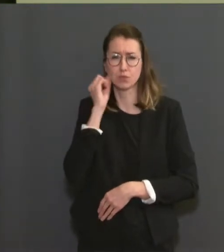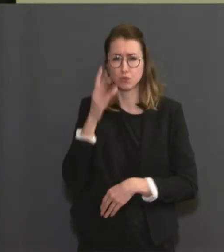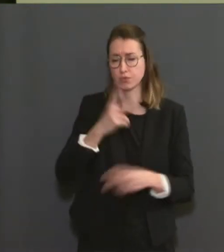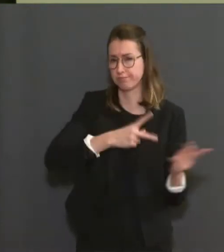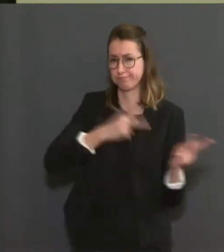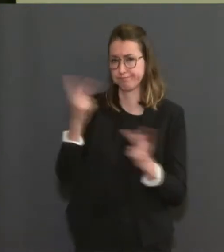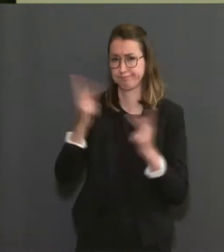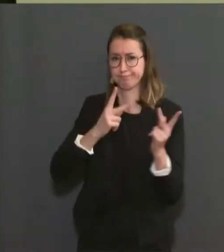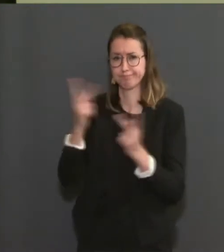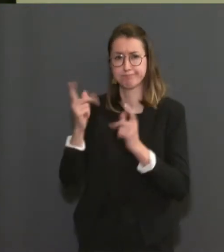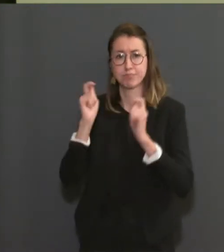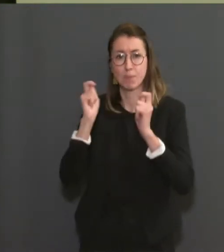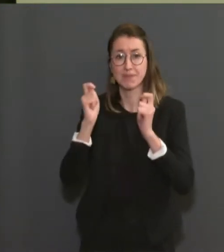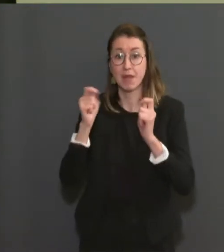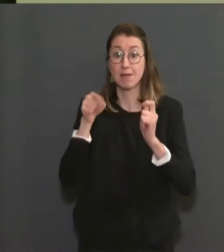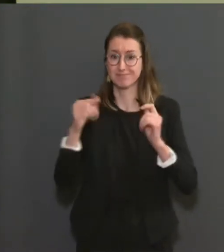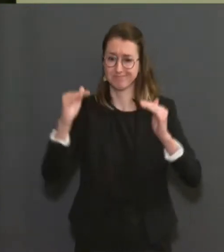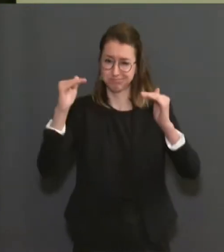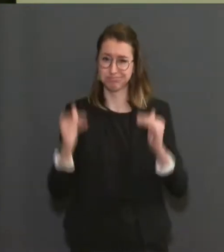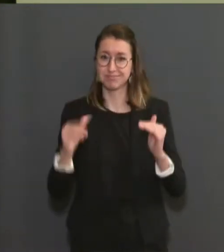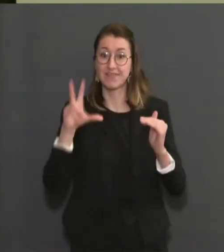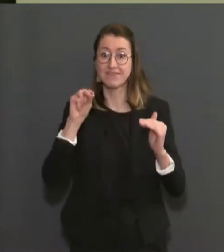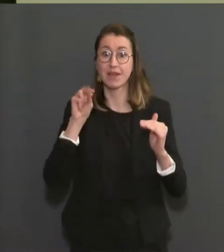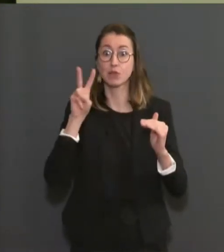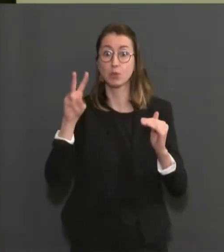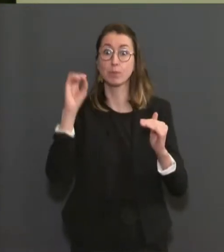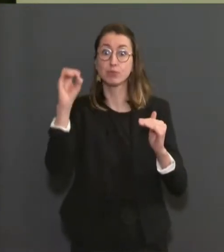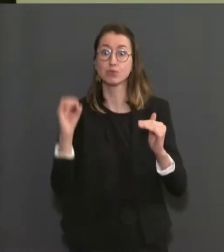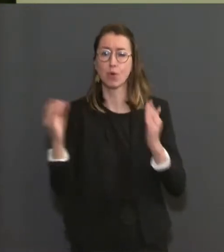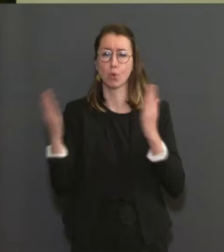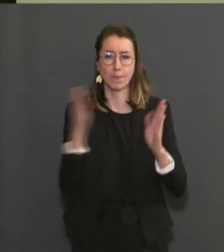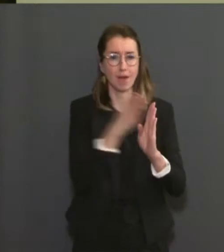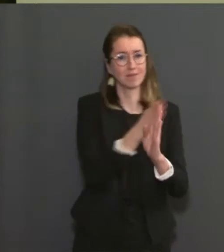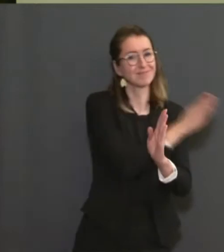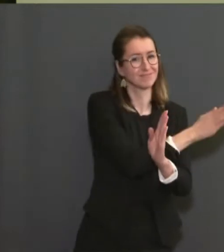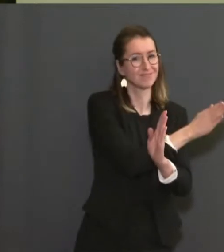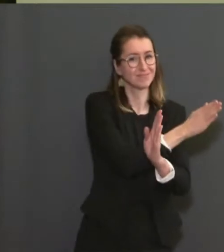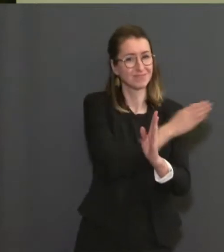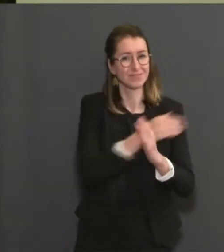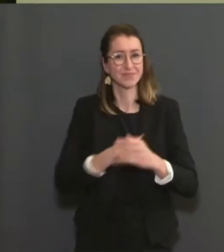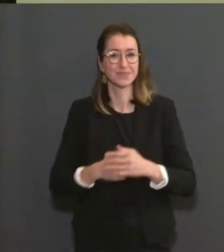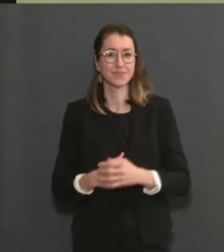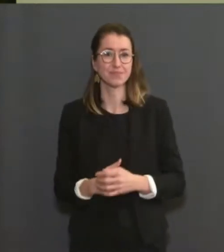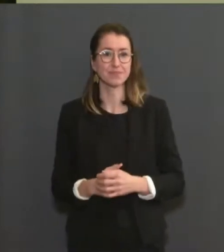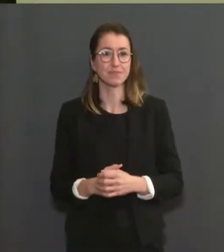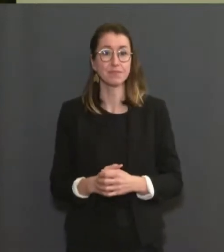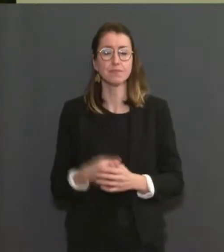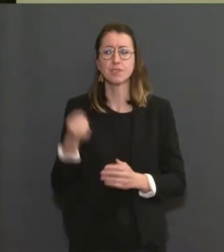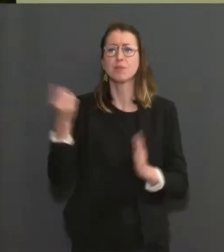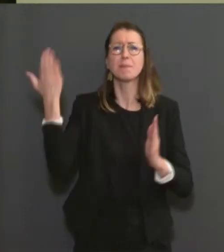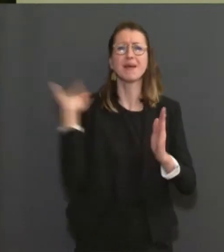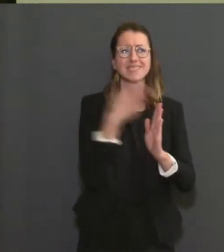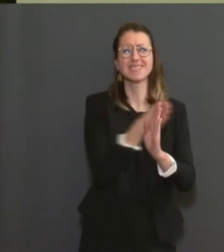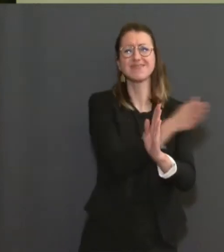de 22%. En comparaison, on en avait encore 597 une semaine avant.